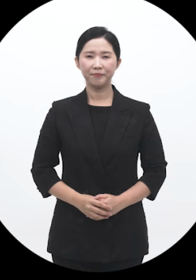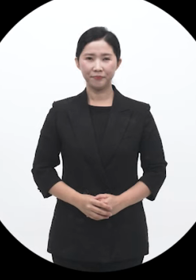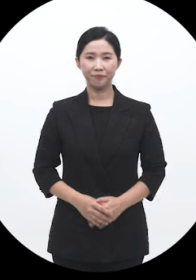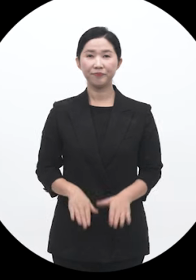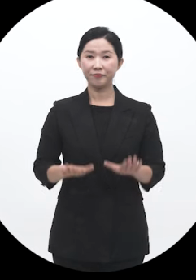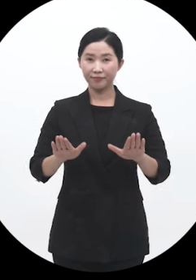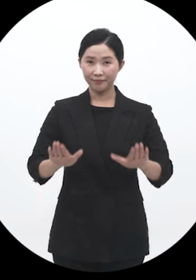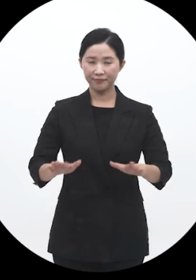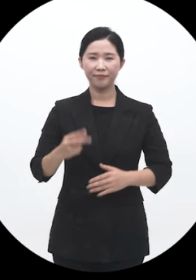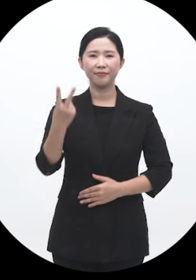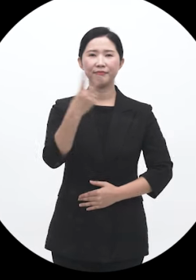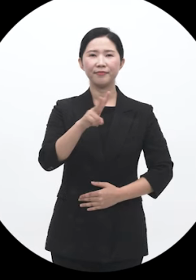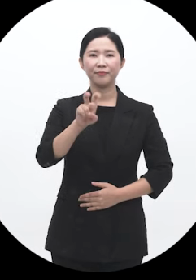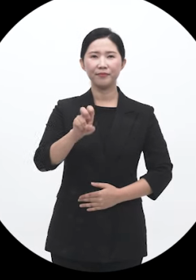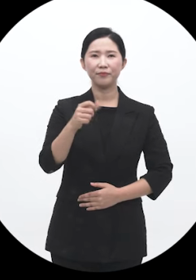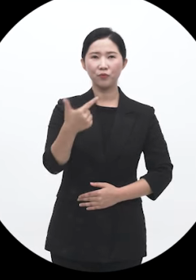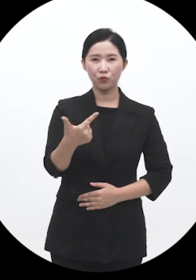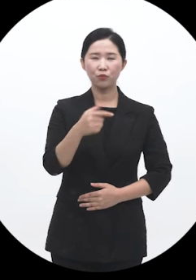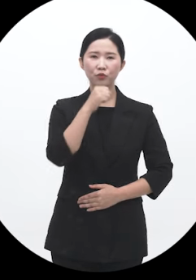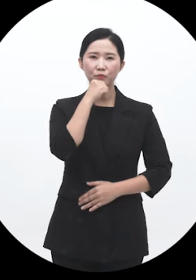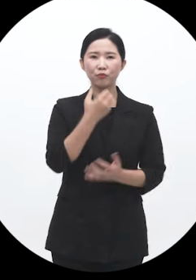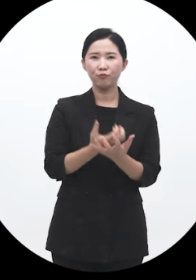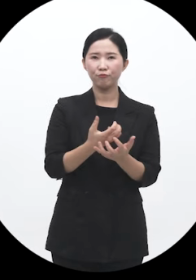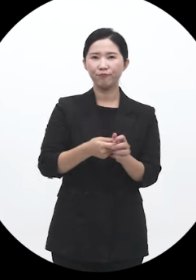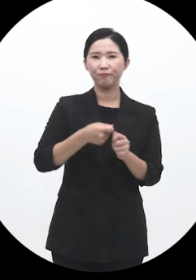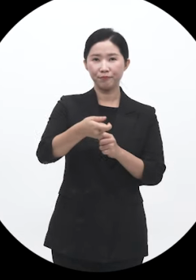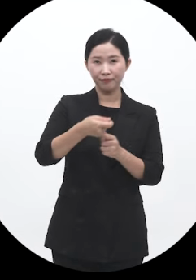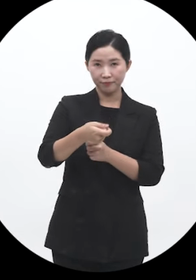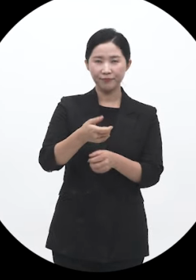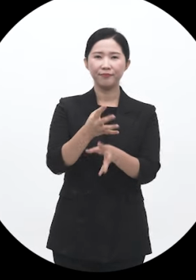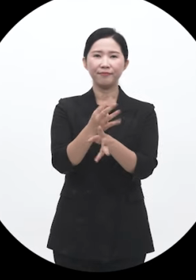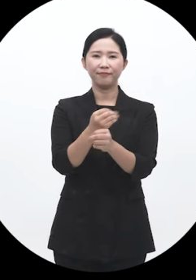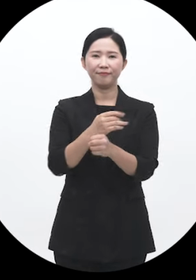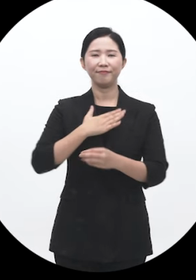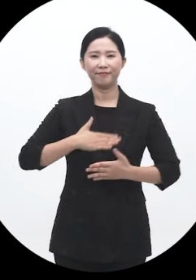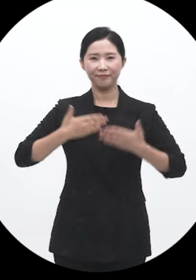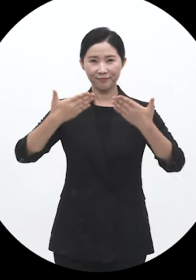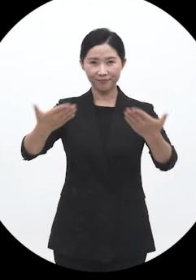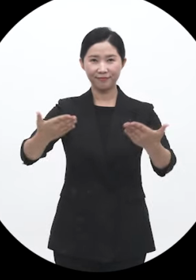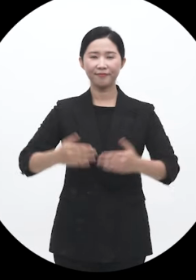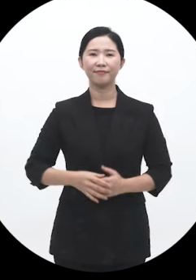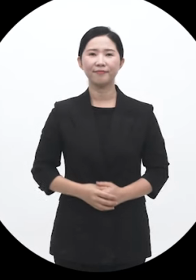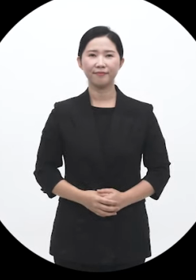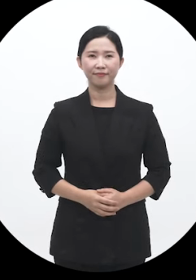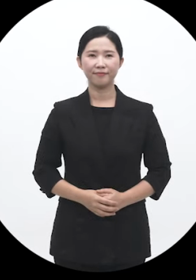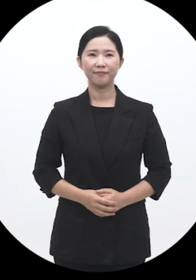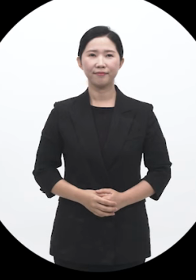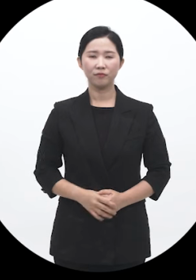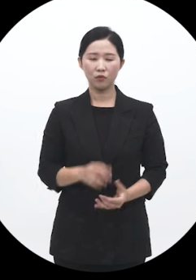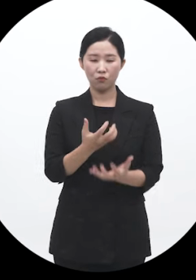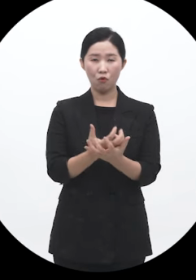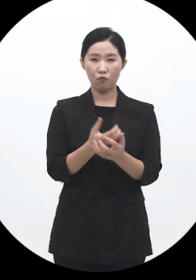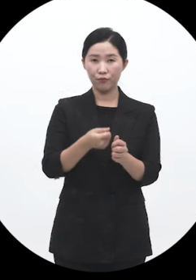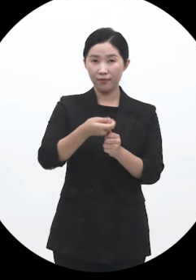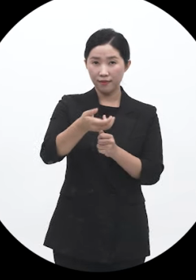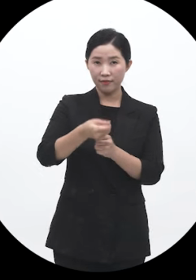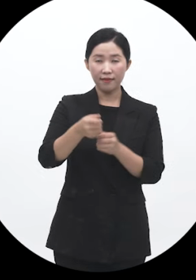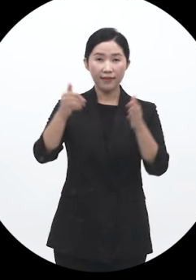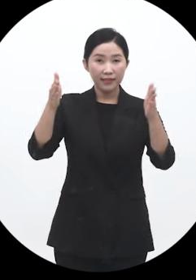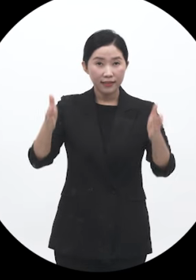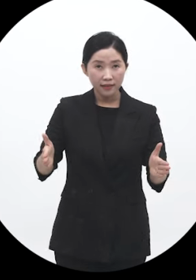다음은 2026학년도 수시 주요 일정을 안내해 드리도록 하겠습니다. 수시 원서 접수